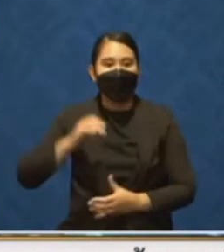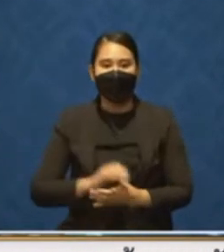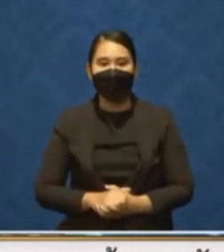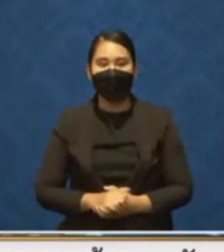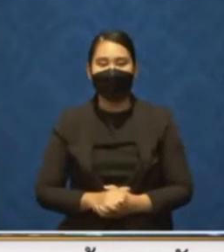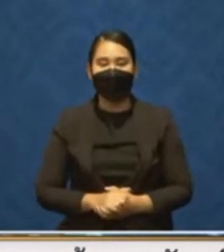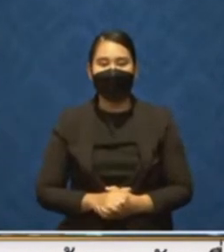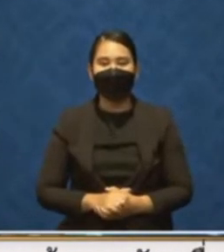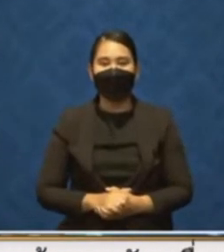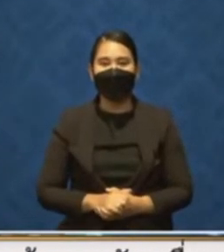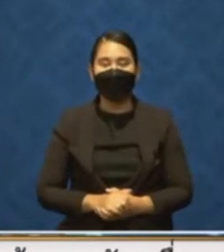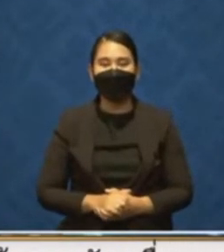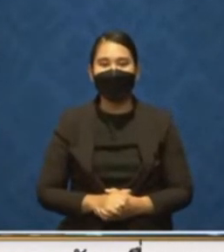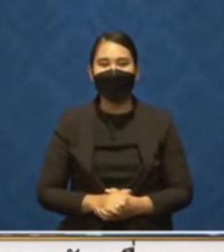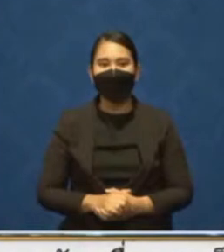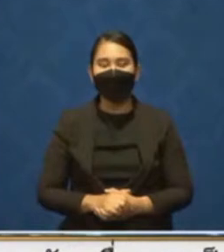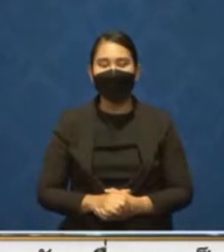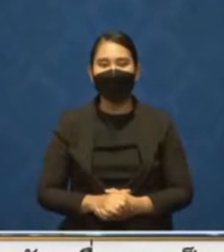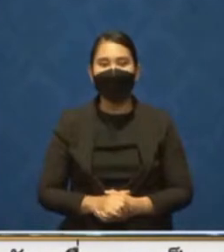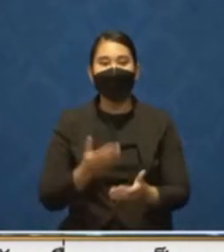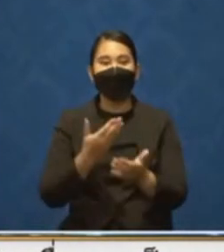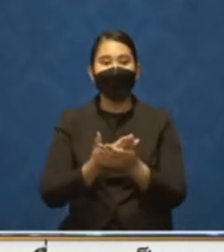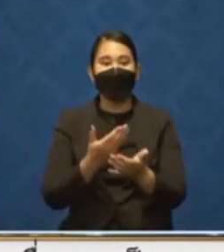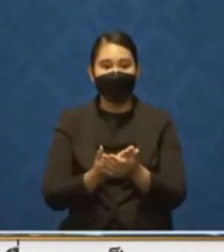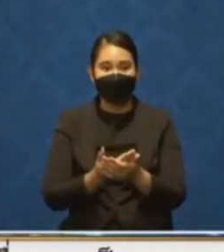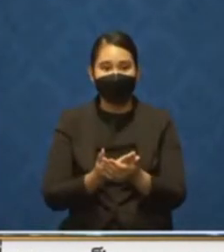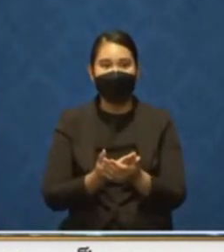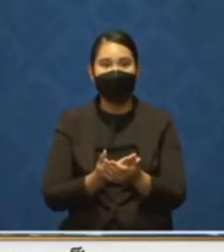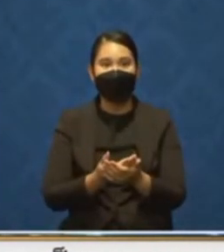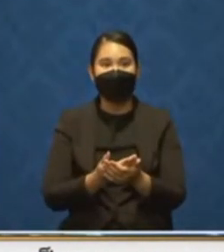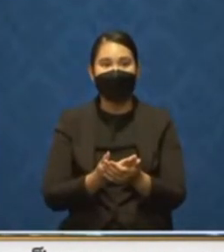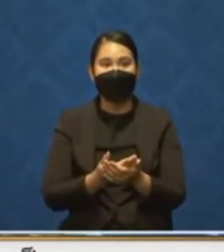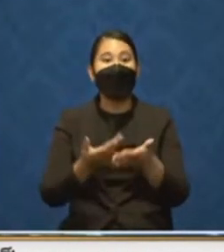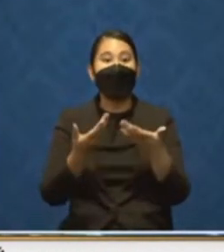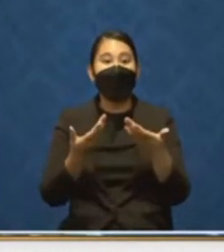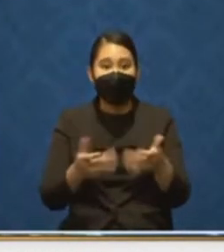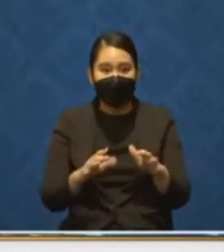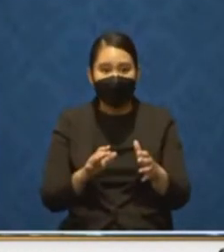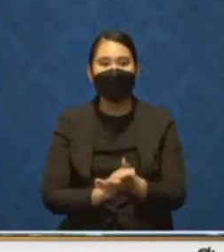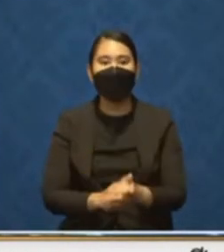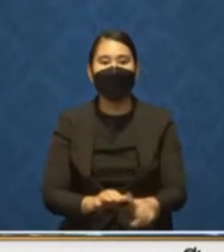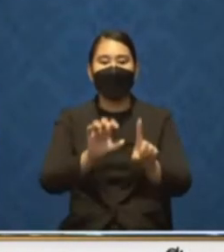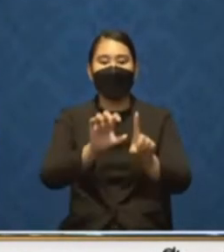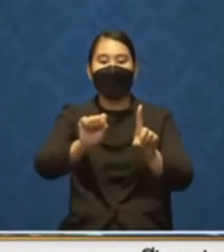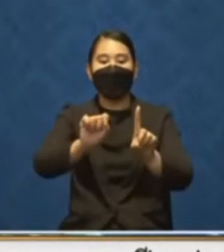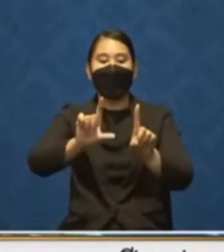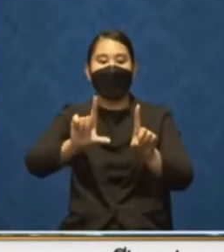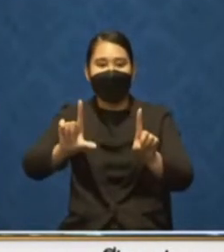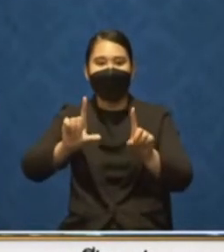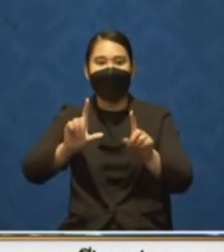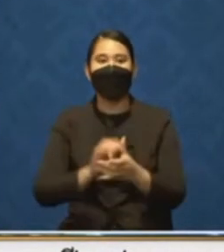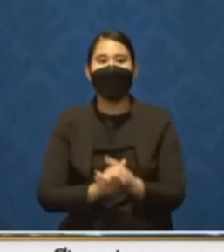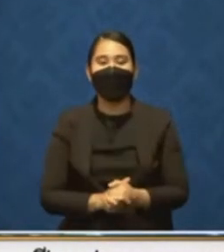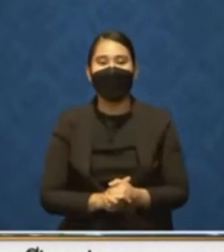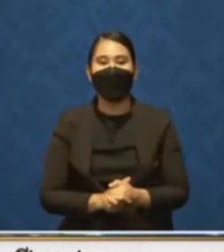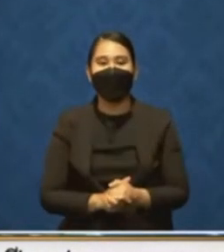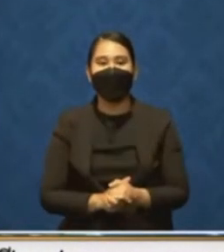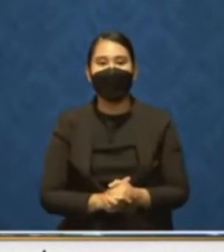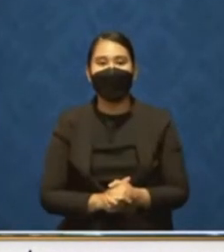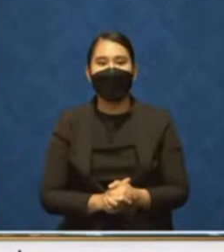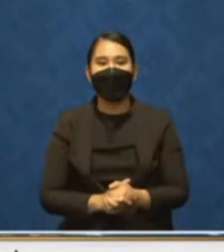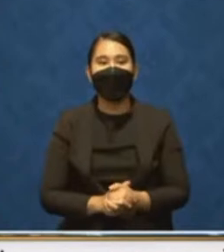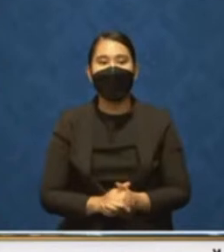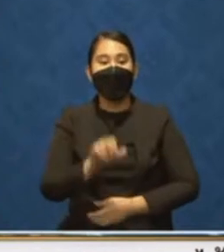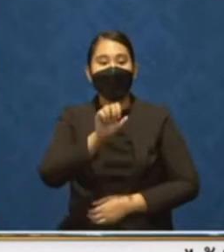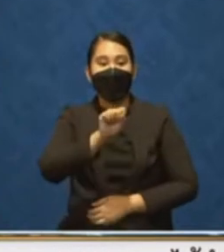ใช้งบประมาณไปแล้วกว่าแสนล้านอย่ากฟผนะครับสอศ.วรภพของ